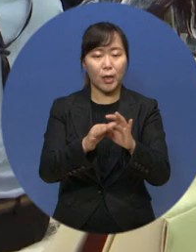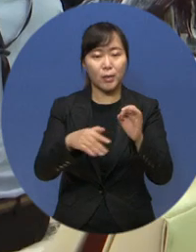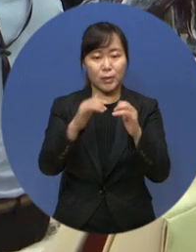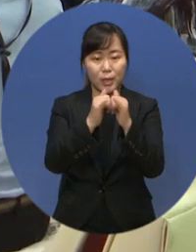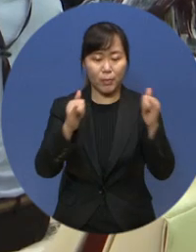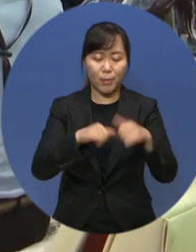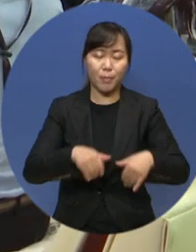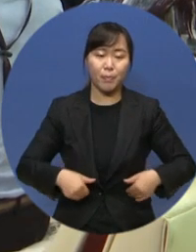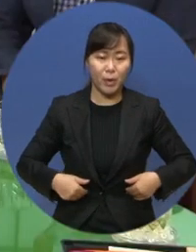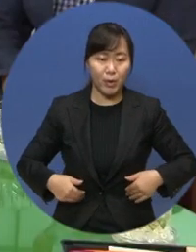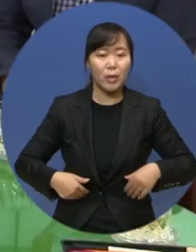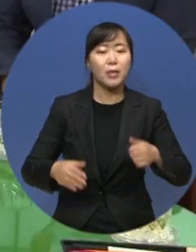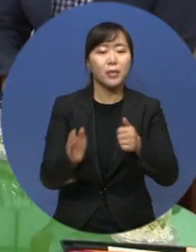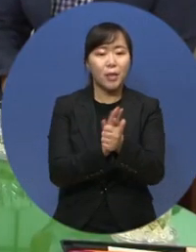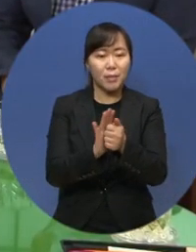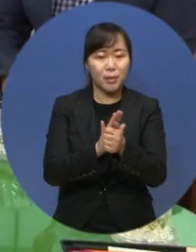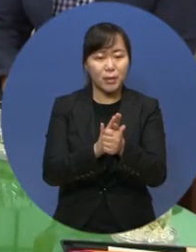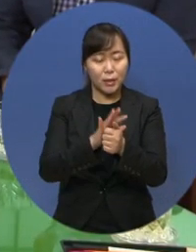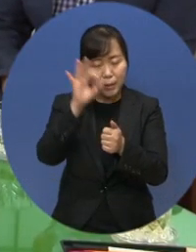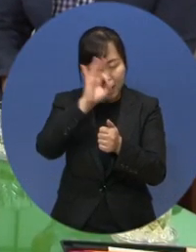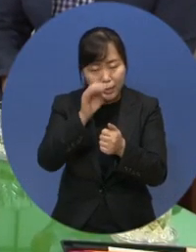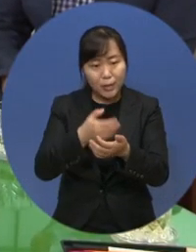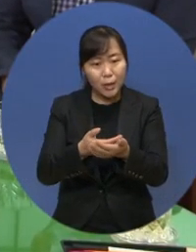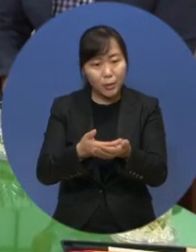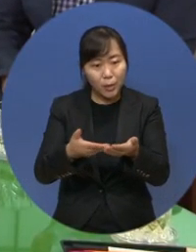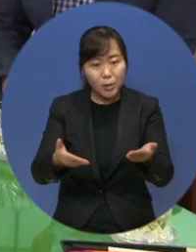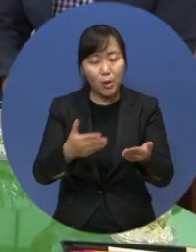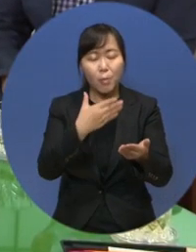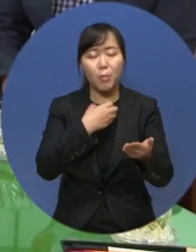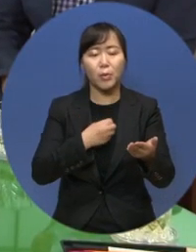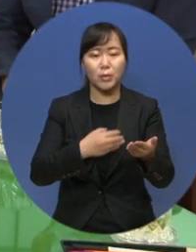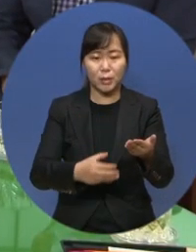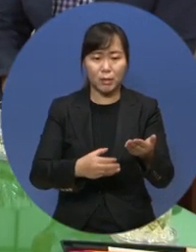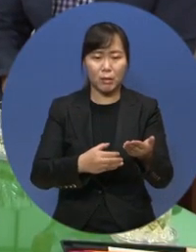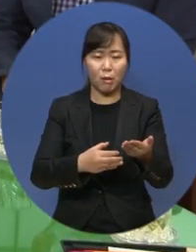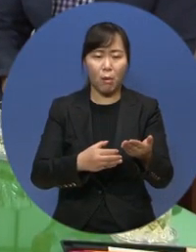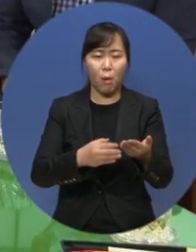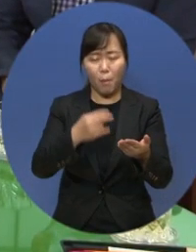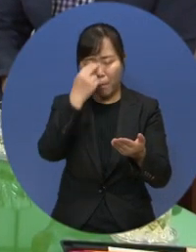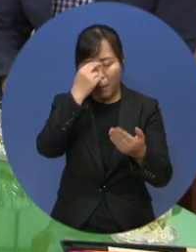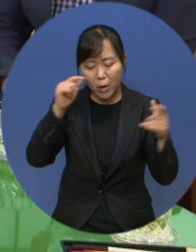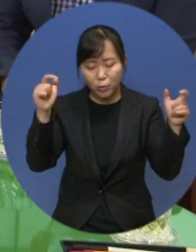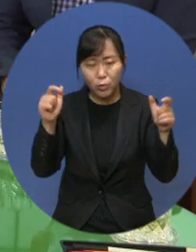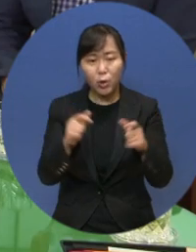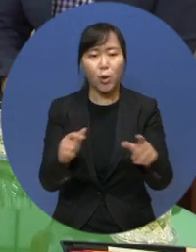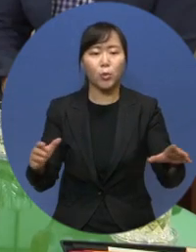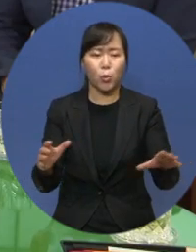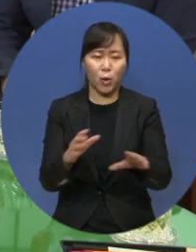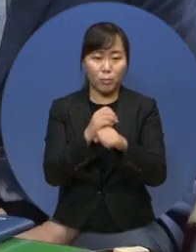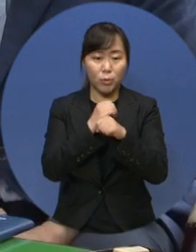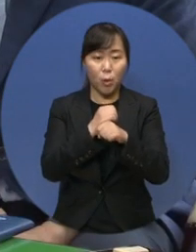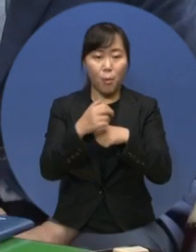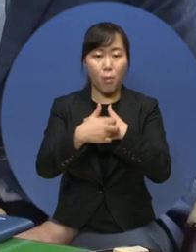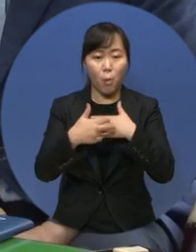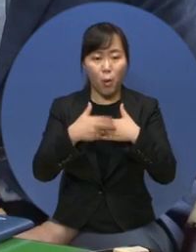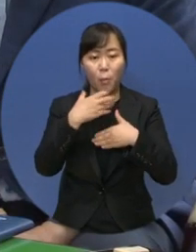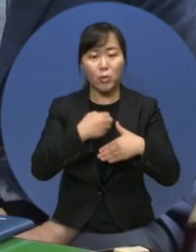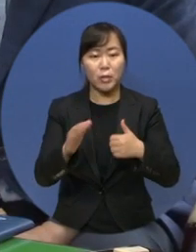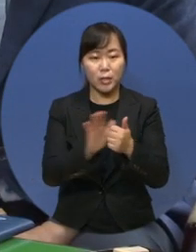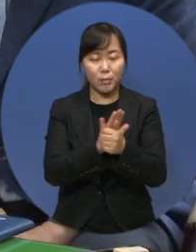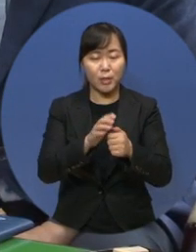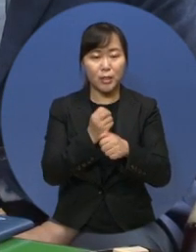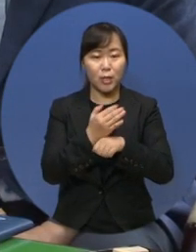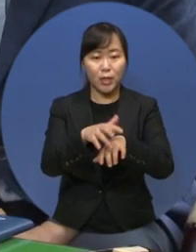꼭 필요한 서비스를 발굴 제공해 복지 사각지대를 줄여가는 등 통합적 보건 복지 셉 있어